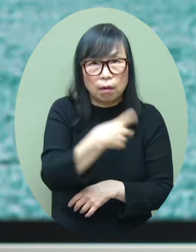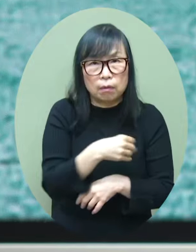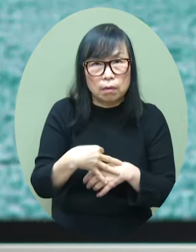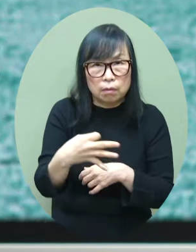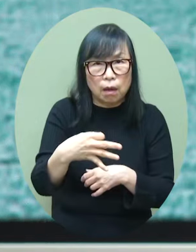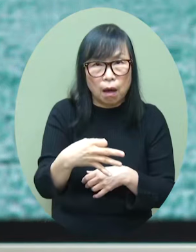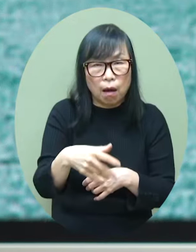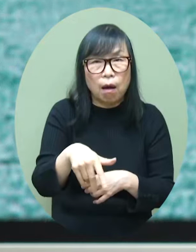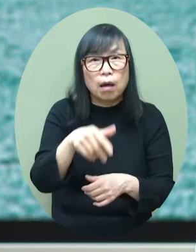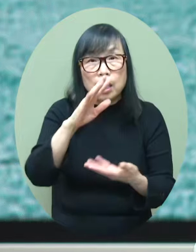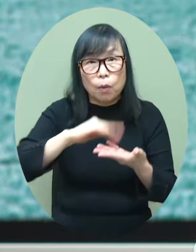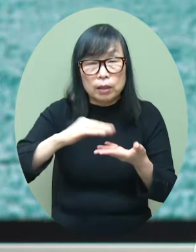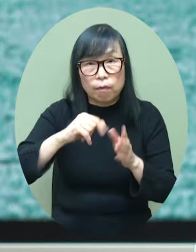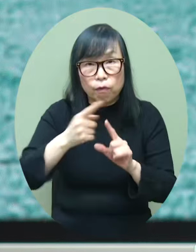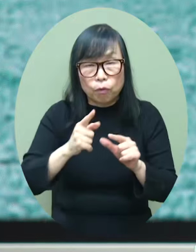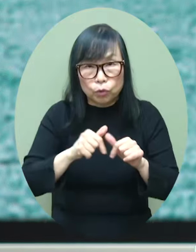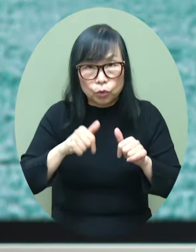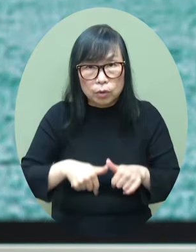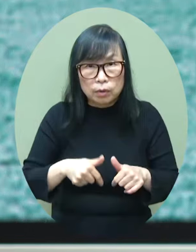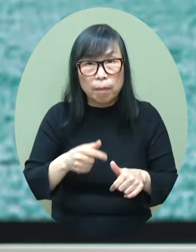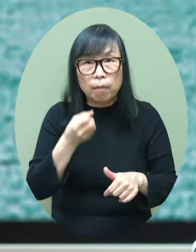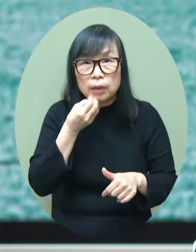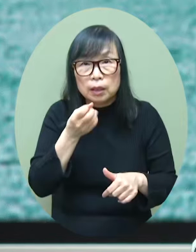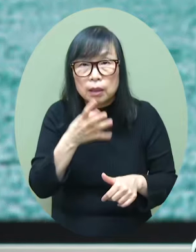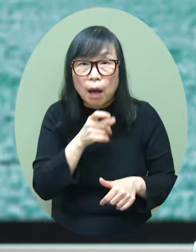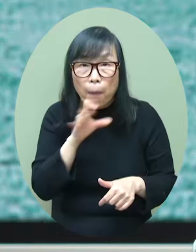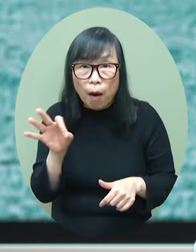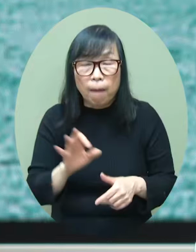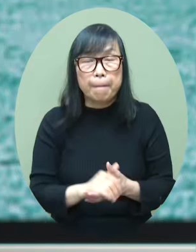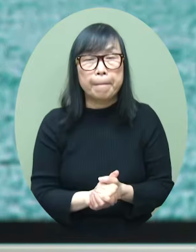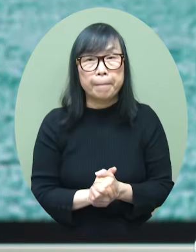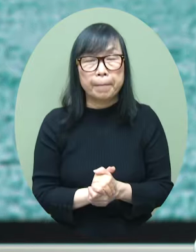CHP 有冇呢方面嘅建議俾翻佢哋咧？唔該。